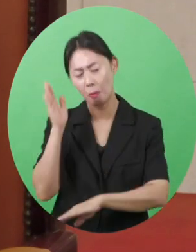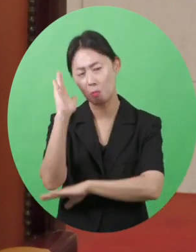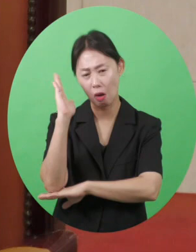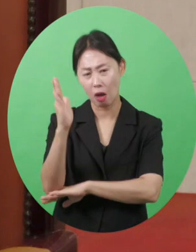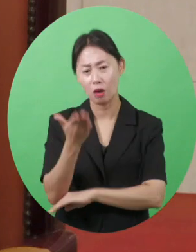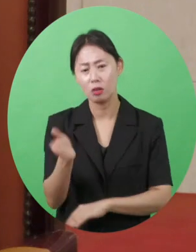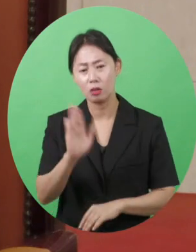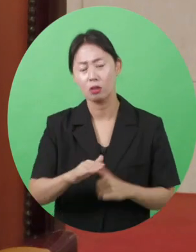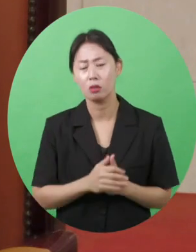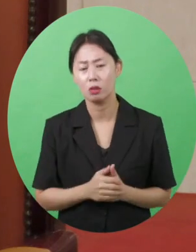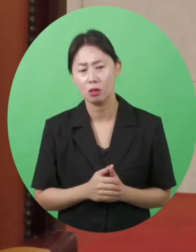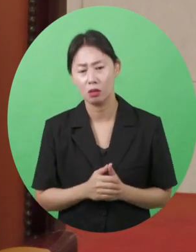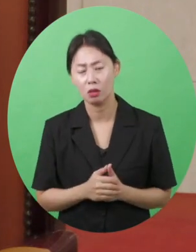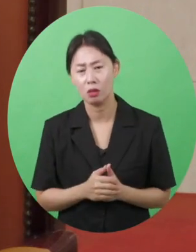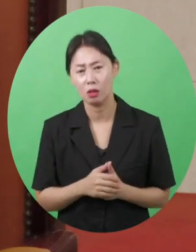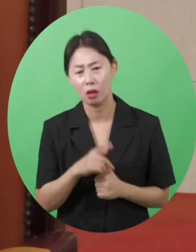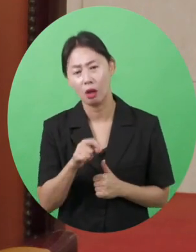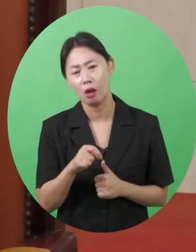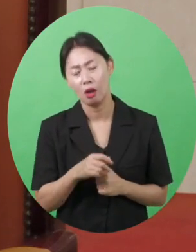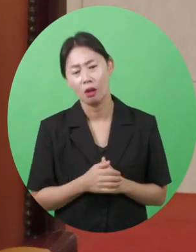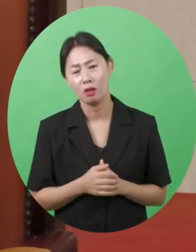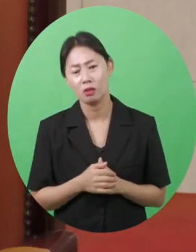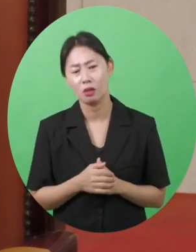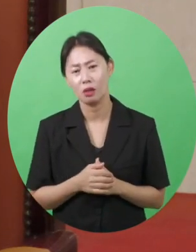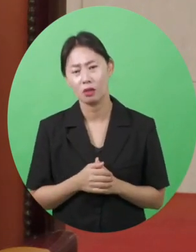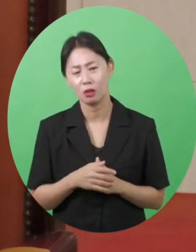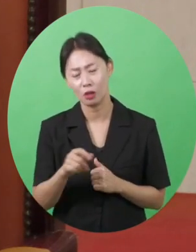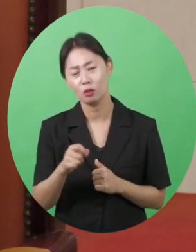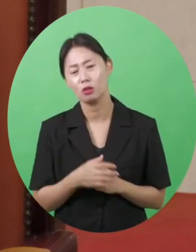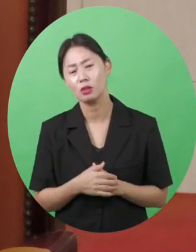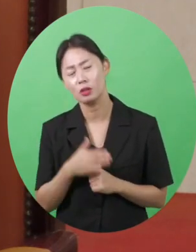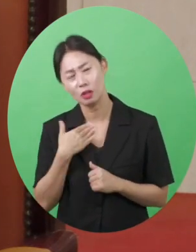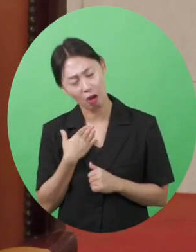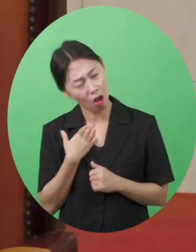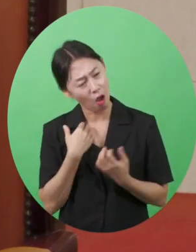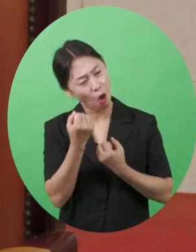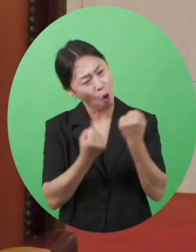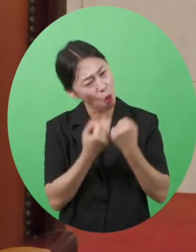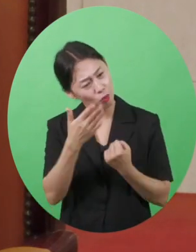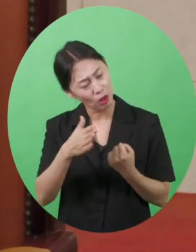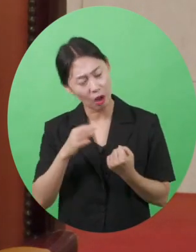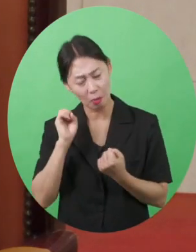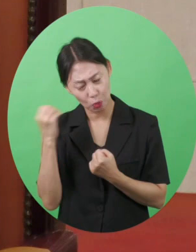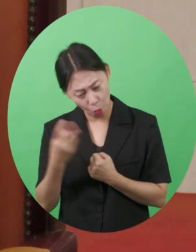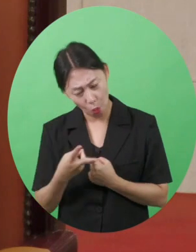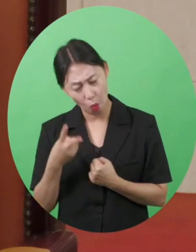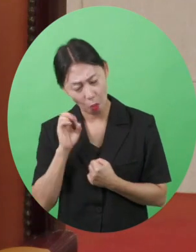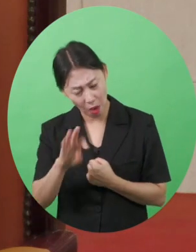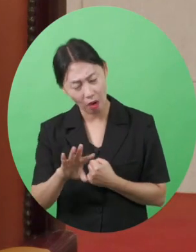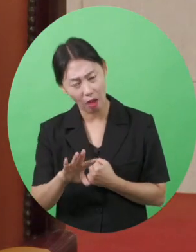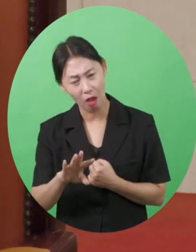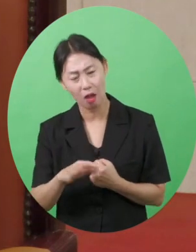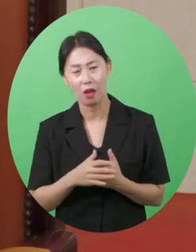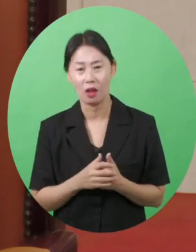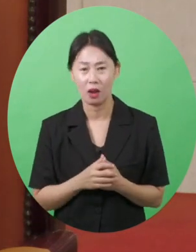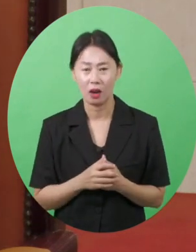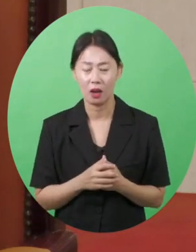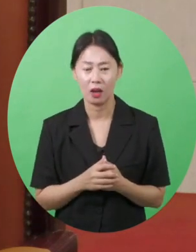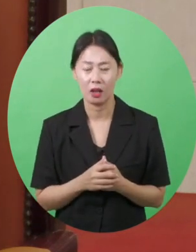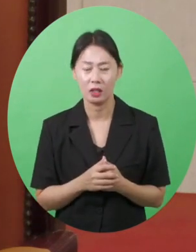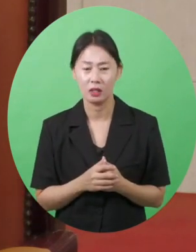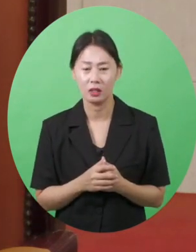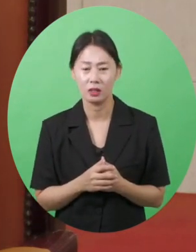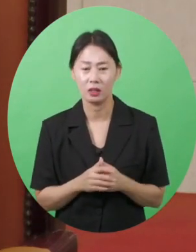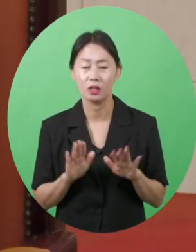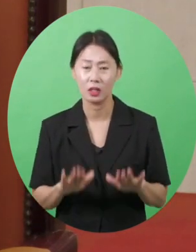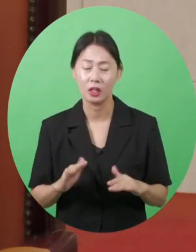그랬는데 이길임 활동가님이 우시면서 말씀을 하셔가지고 제가 얘기를 해야 되나 고민을 했습니다. 사실은 네 그렇게